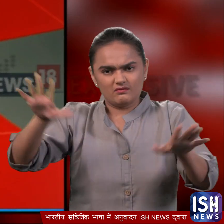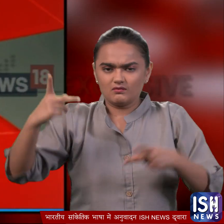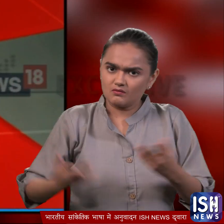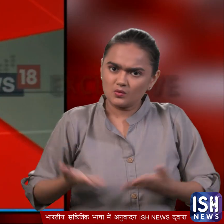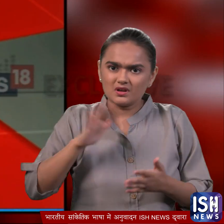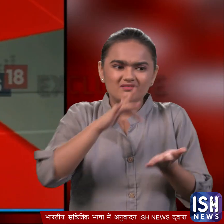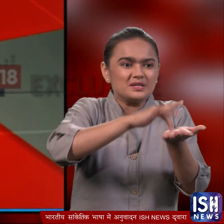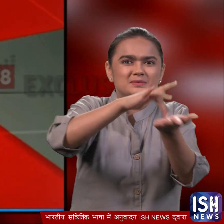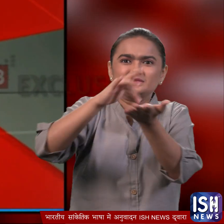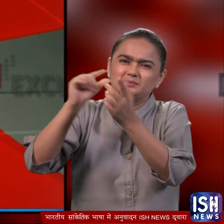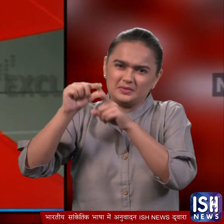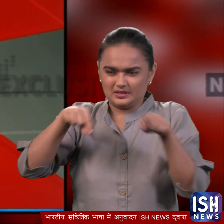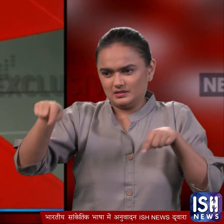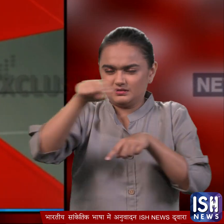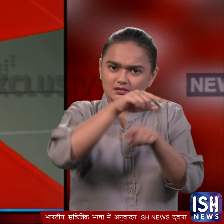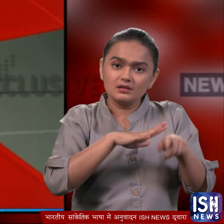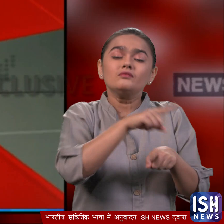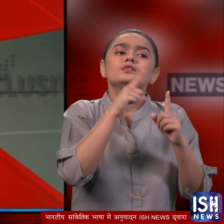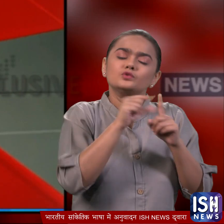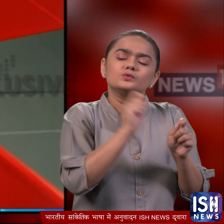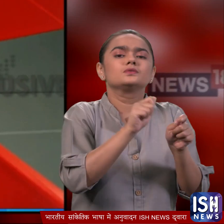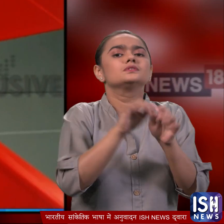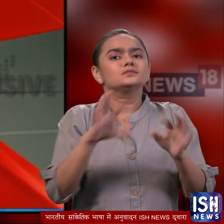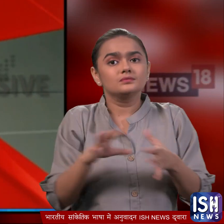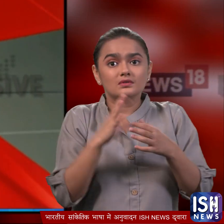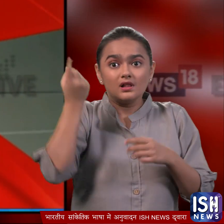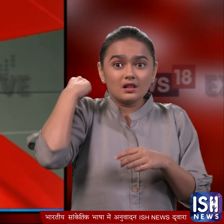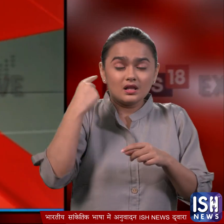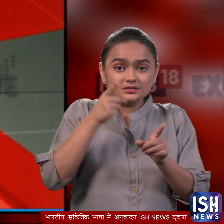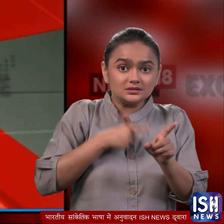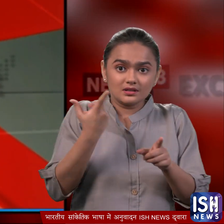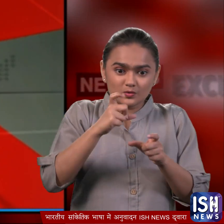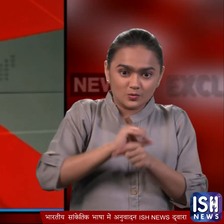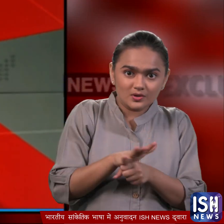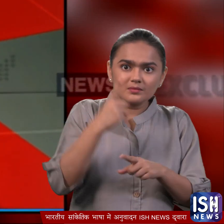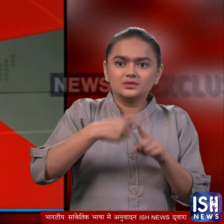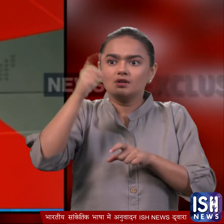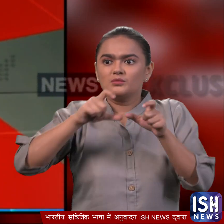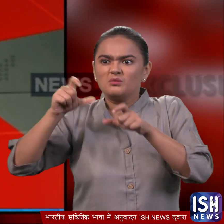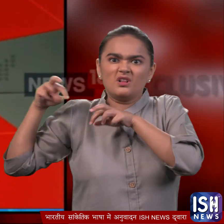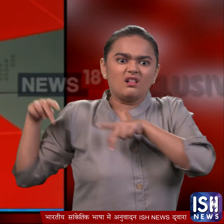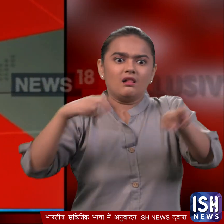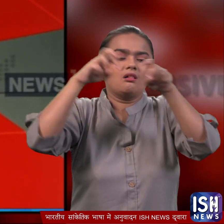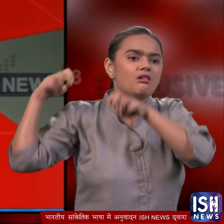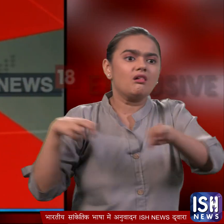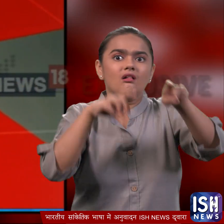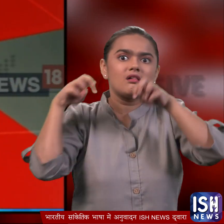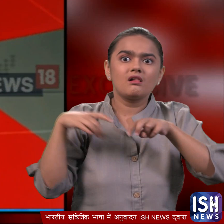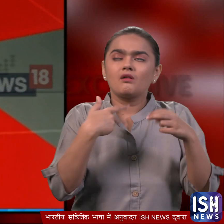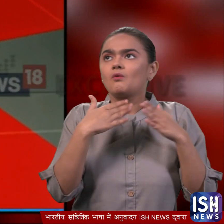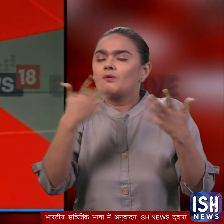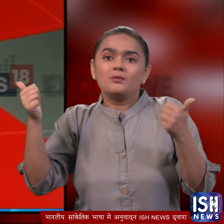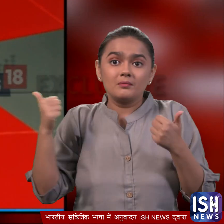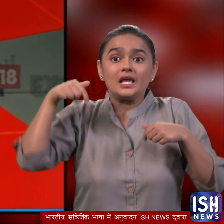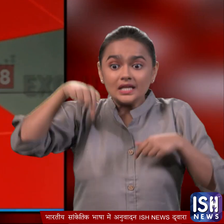का साया है, जो कोलकाता में पूजा पंडालों का थीम बना हुआ। जहां पिछले साल कोरोना वायरस और प्रवासी मजदूरों को दिखाया गया था, तो